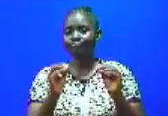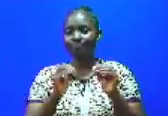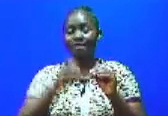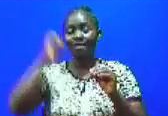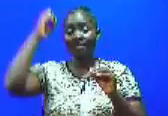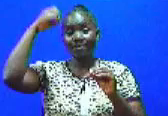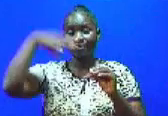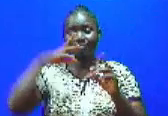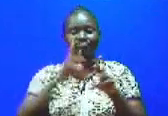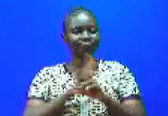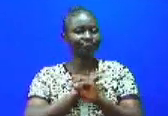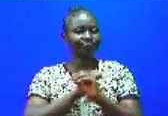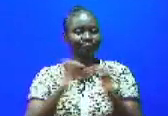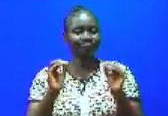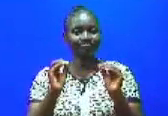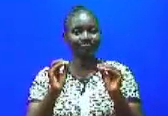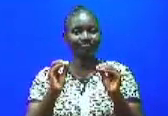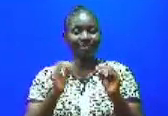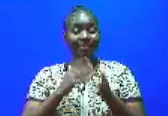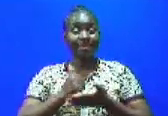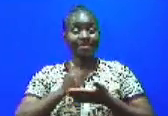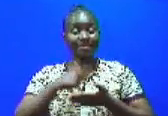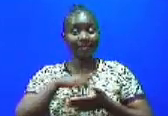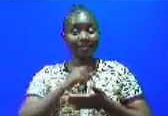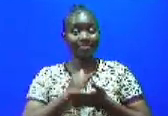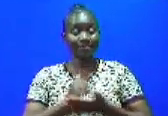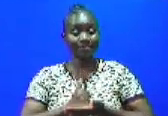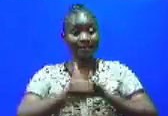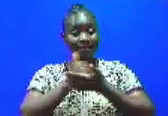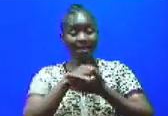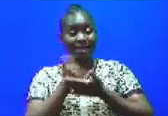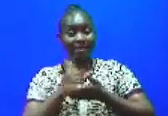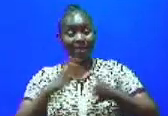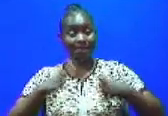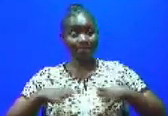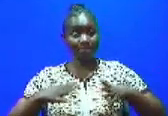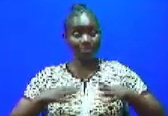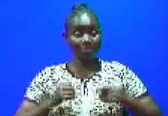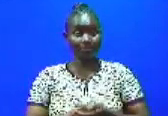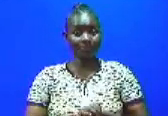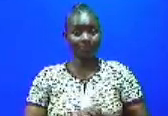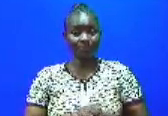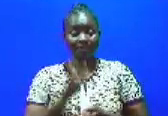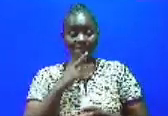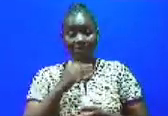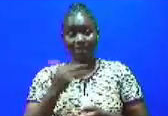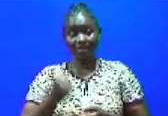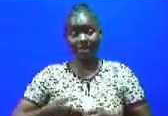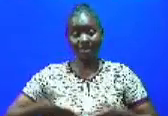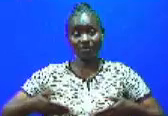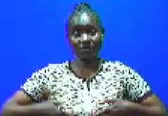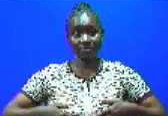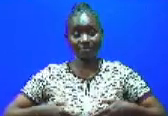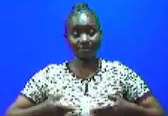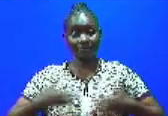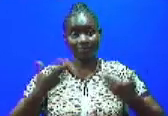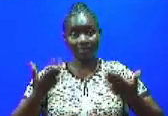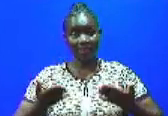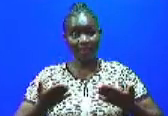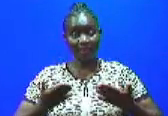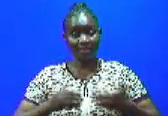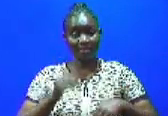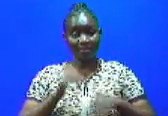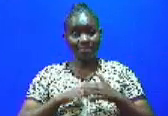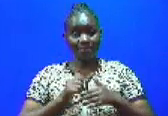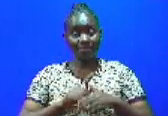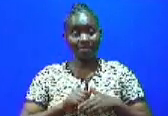kamoto konye. Egere torore nga gakine ntu ntu abu na bantu bande. Tuwezi onea vijana wengine wakiwa pale. Hata wakati wa kuchagua watu hapa